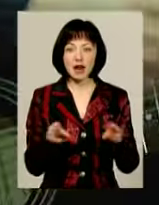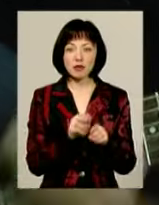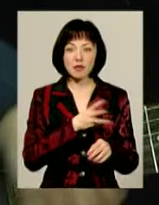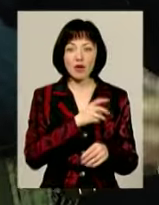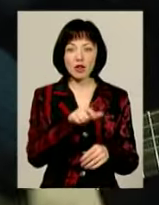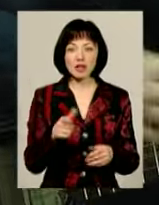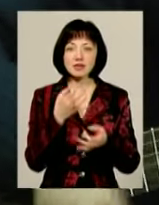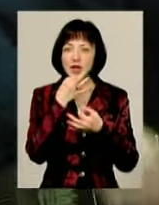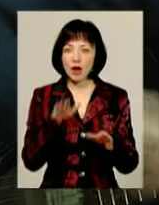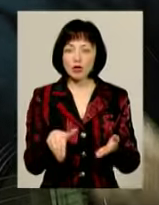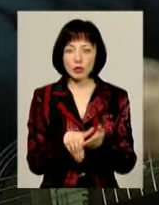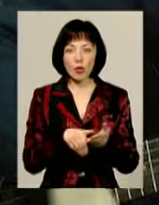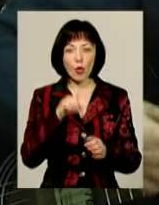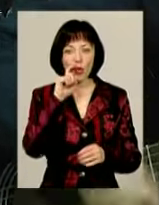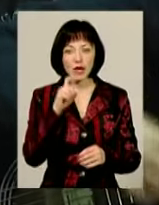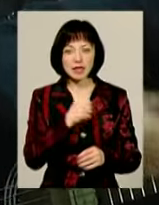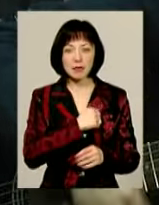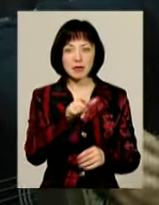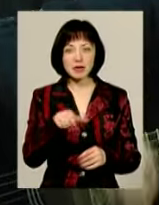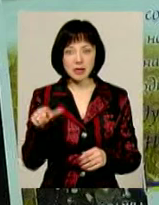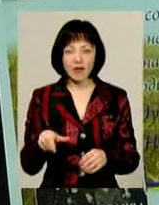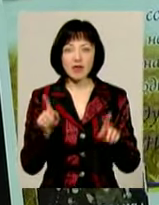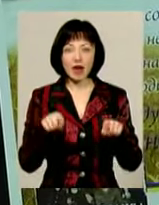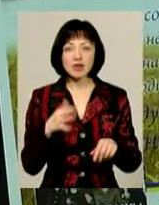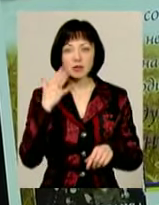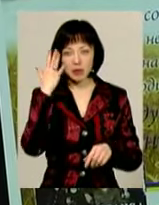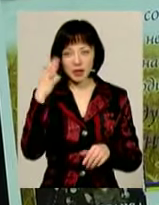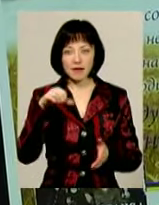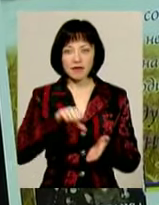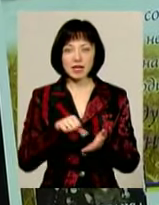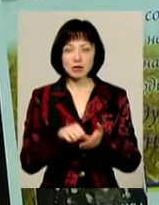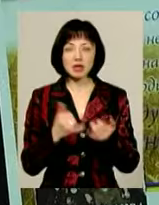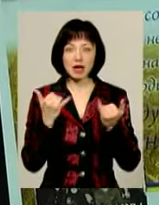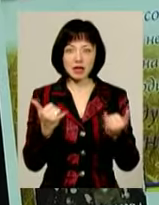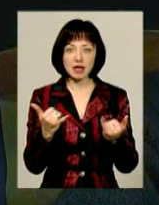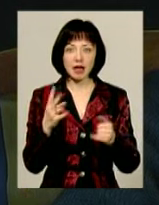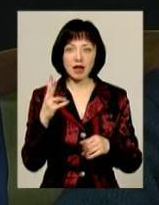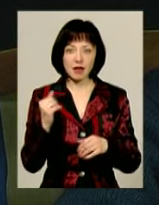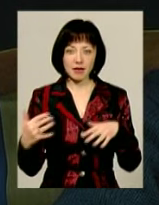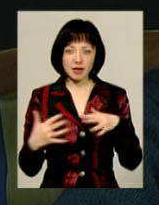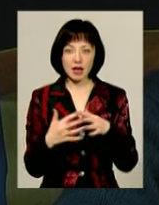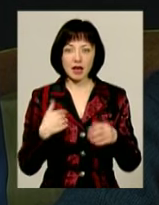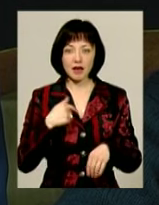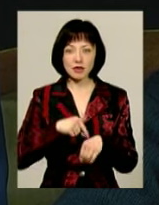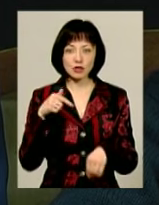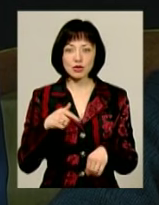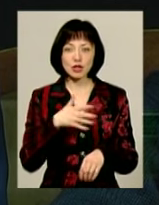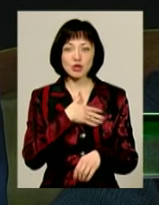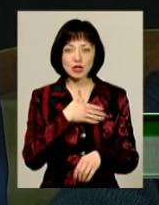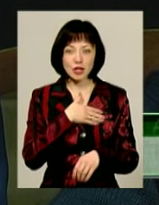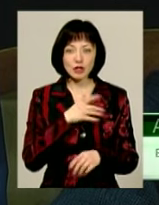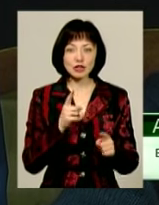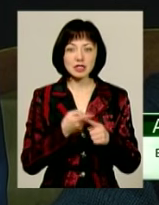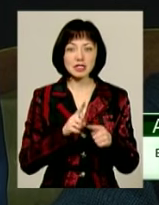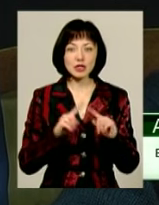волонтерами всіляко допомагав українським бійцям. Та навіть мріяв виступити для них на передовій. Я відчув це душею, що